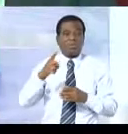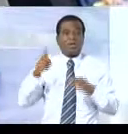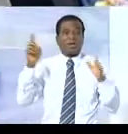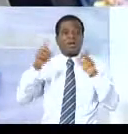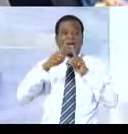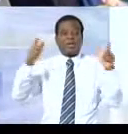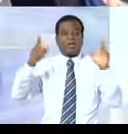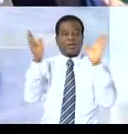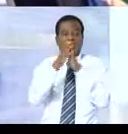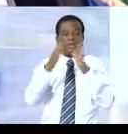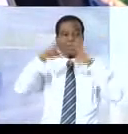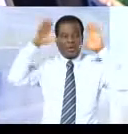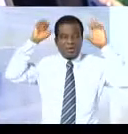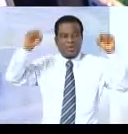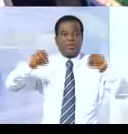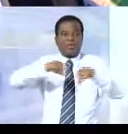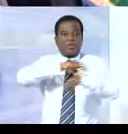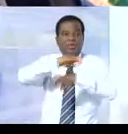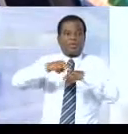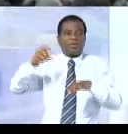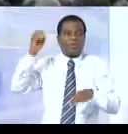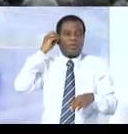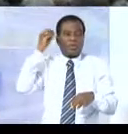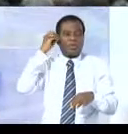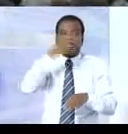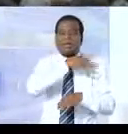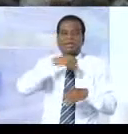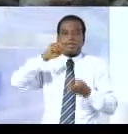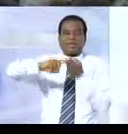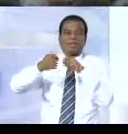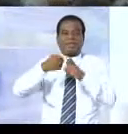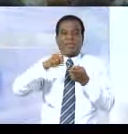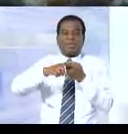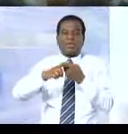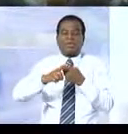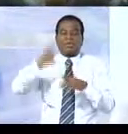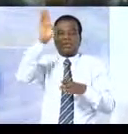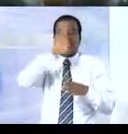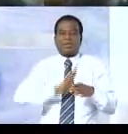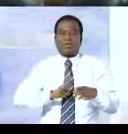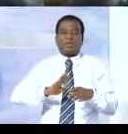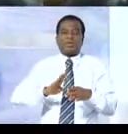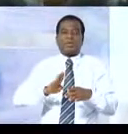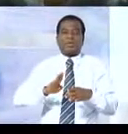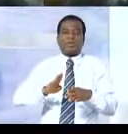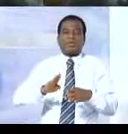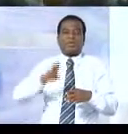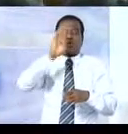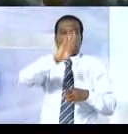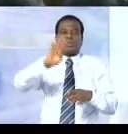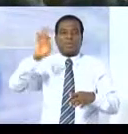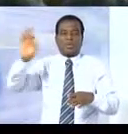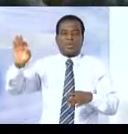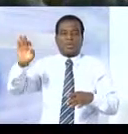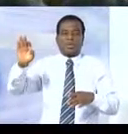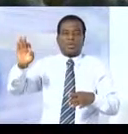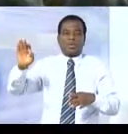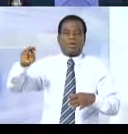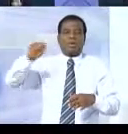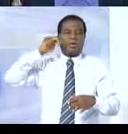rénové. Le président de la République Alassane Ouattara et ses homologues du Bénin, Yahya Boni, du Faso, Blaise Compaoré,